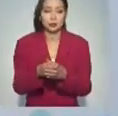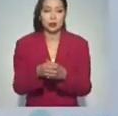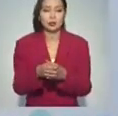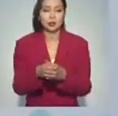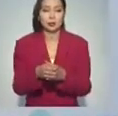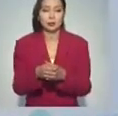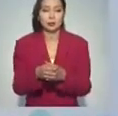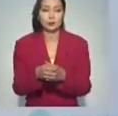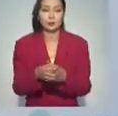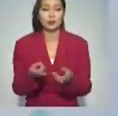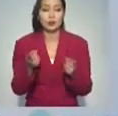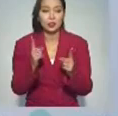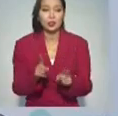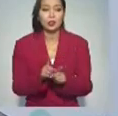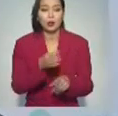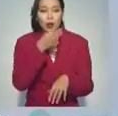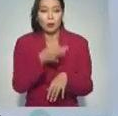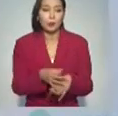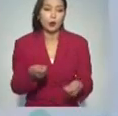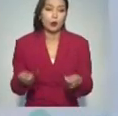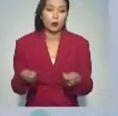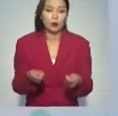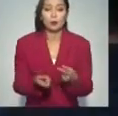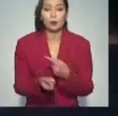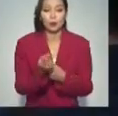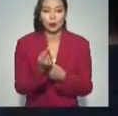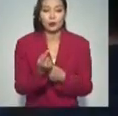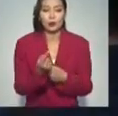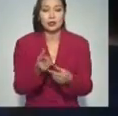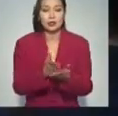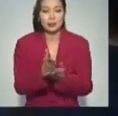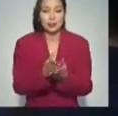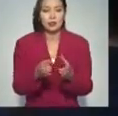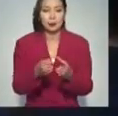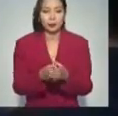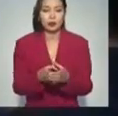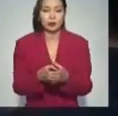бір шынайы бәсекелестік тудыратындай саяси партия әзірше жоқ.